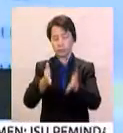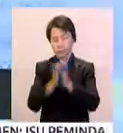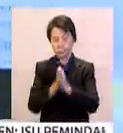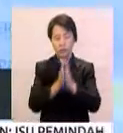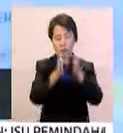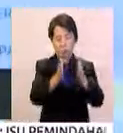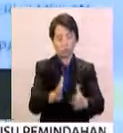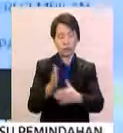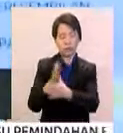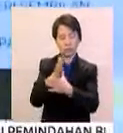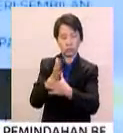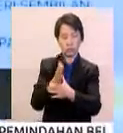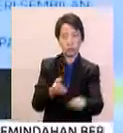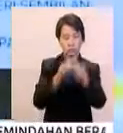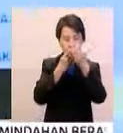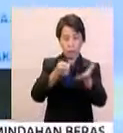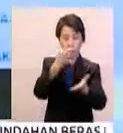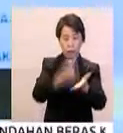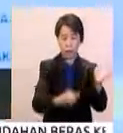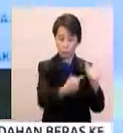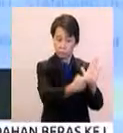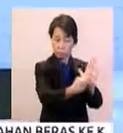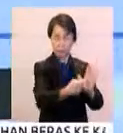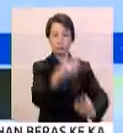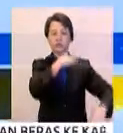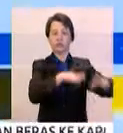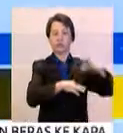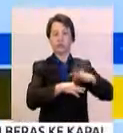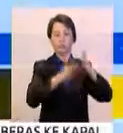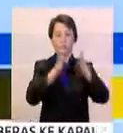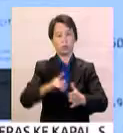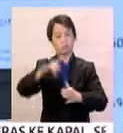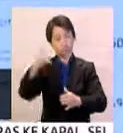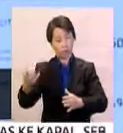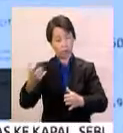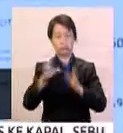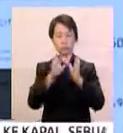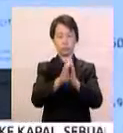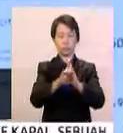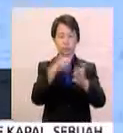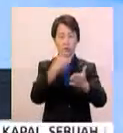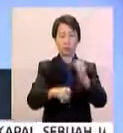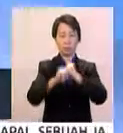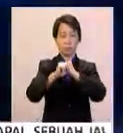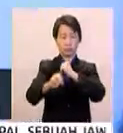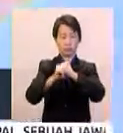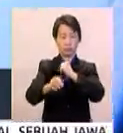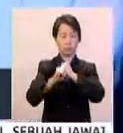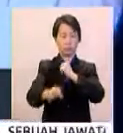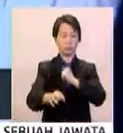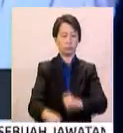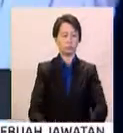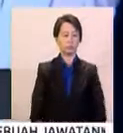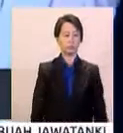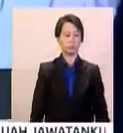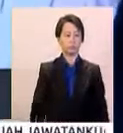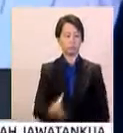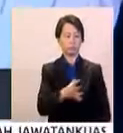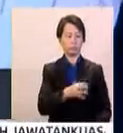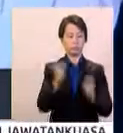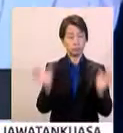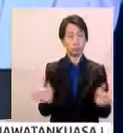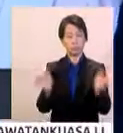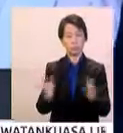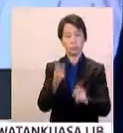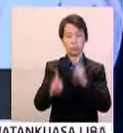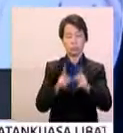pengguna agar berkongsi maklumat harga yang boleh dimanfaatkan pengguna lain seperti harga promosi. Di samping menggalakkan